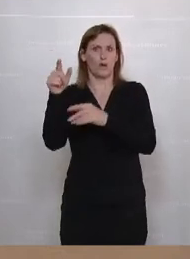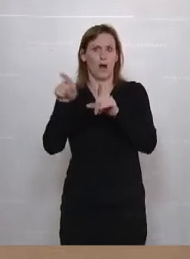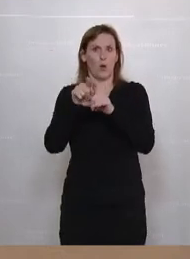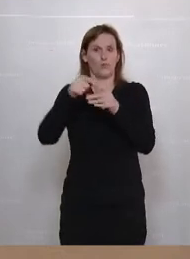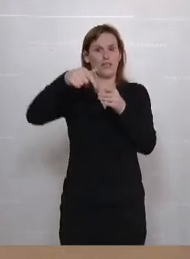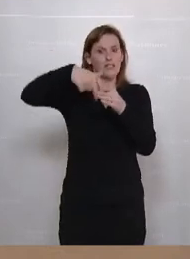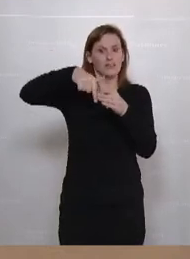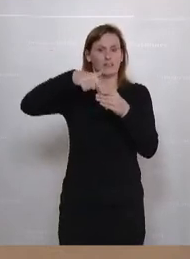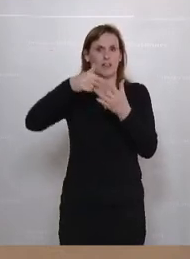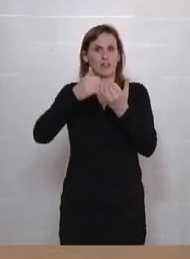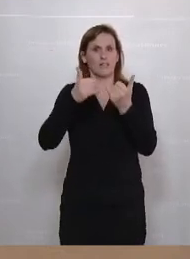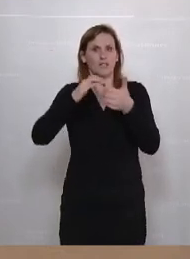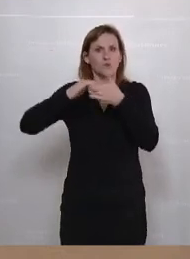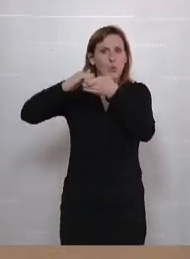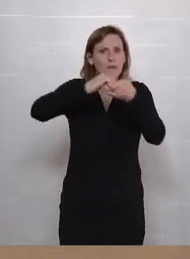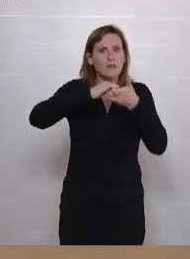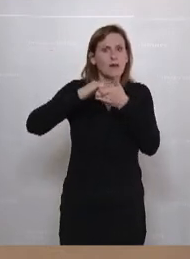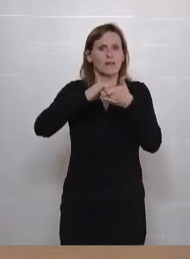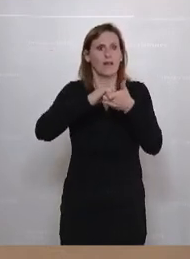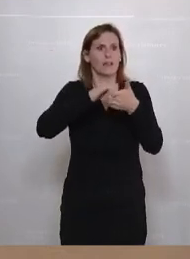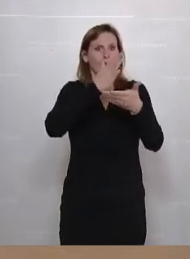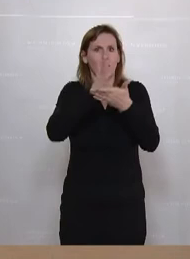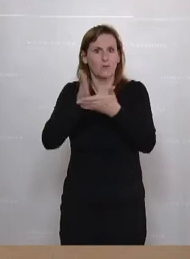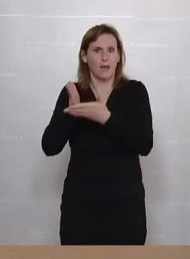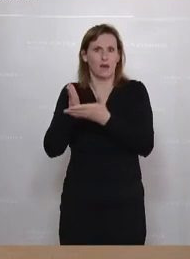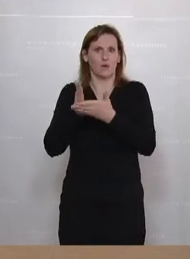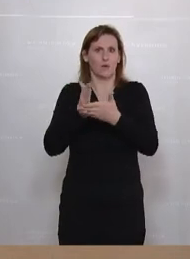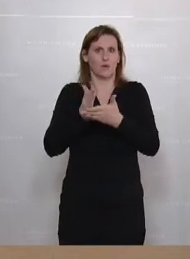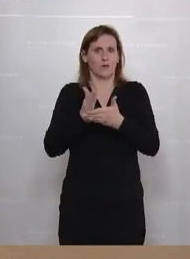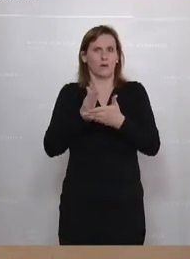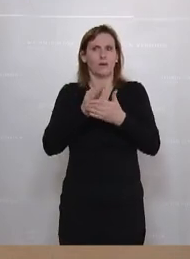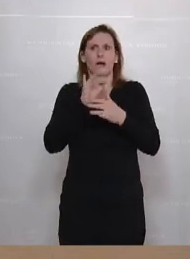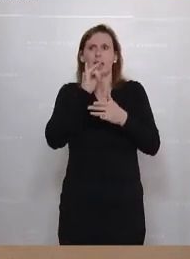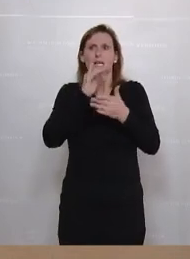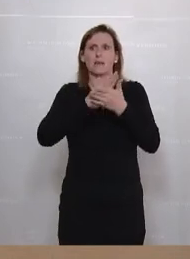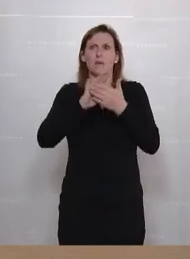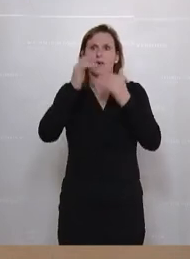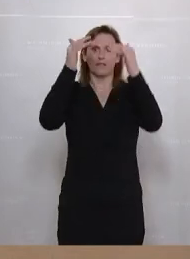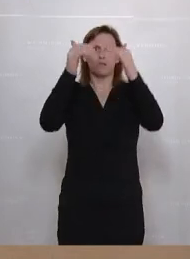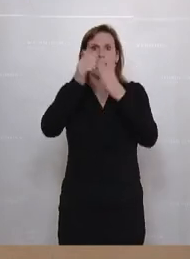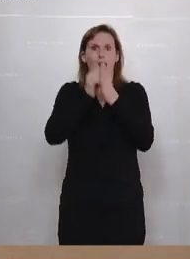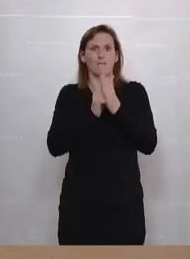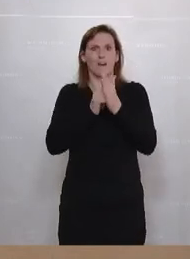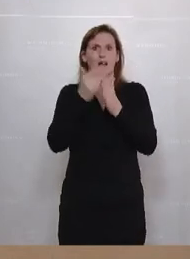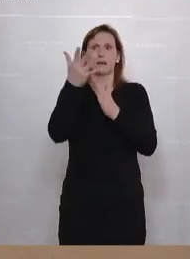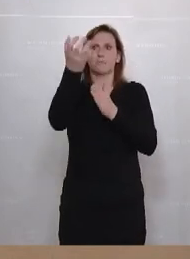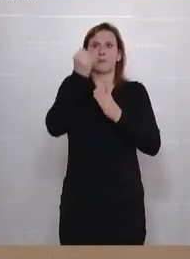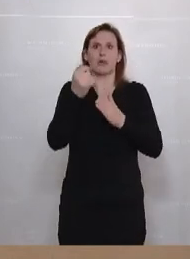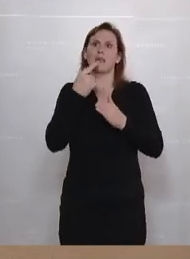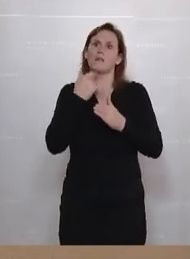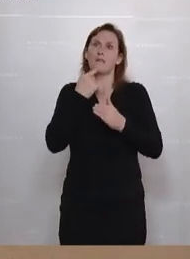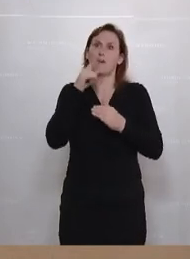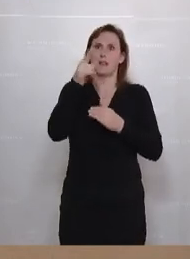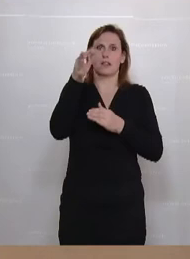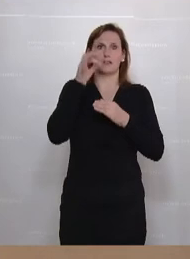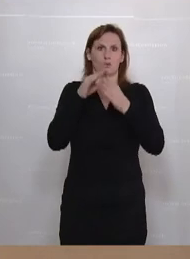interne Frage, also Solidarität versus Verteilung. Und man kann nicht das dritte Stockwerk beginnen zu bauen, bevor man nicht das erste und zweite hat. Und was